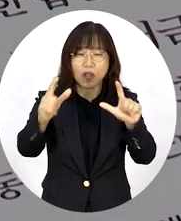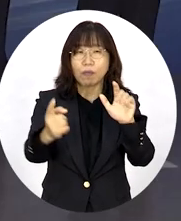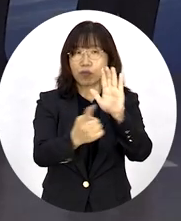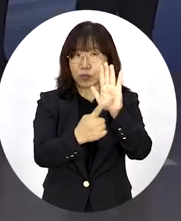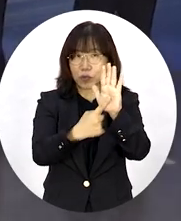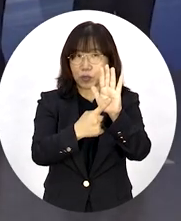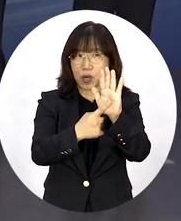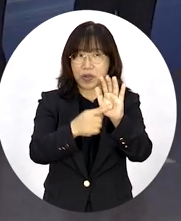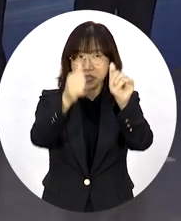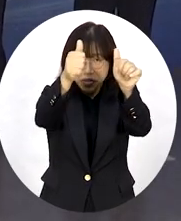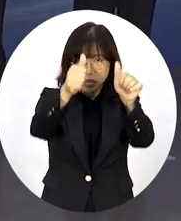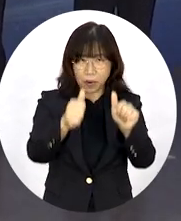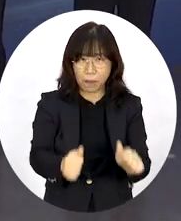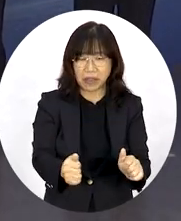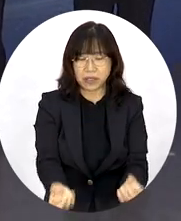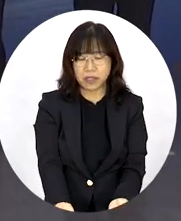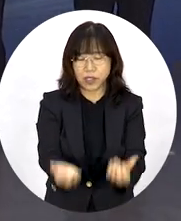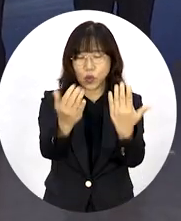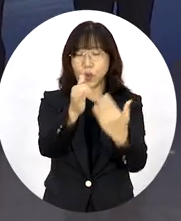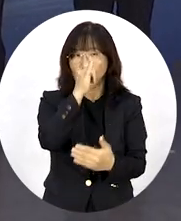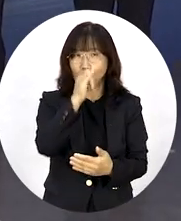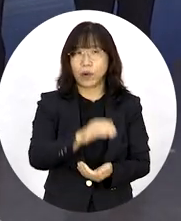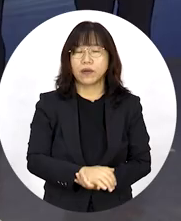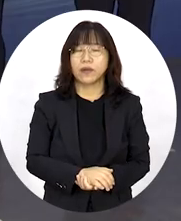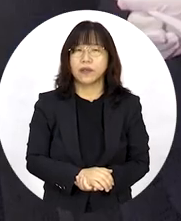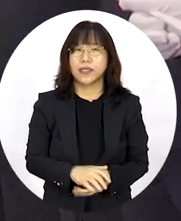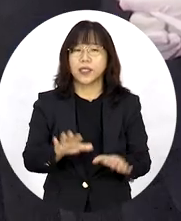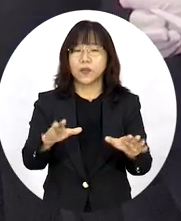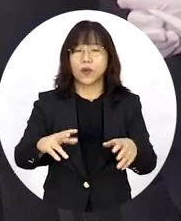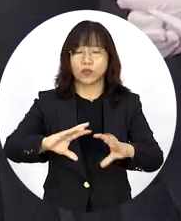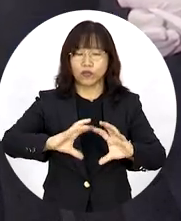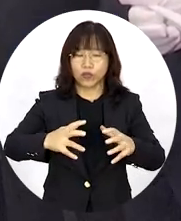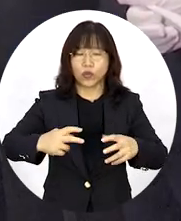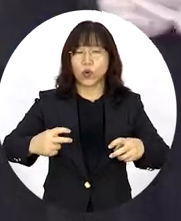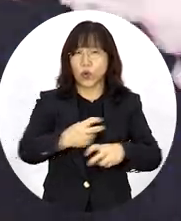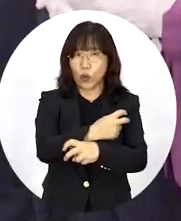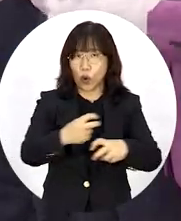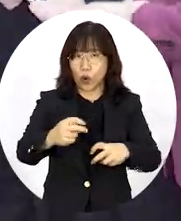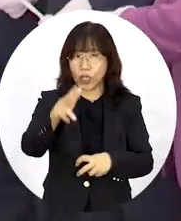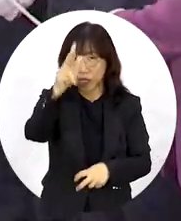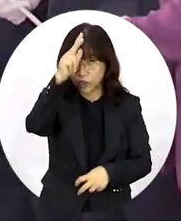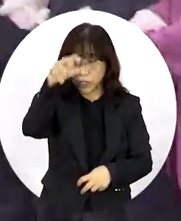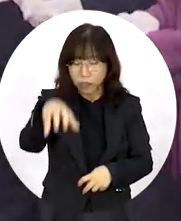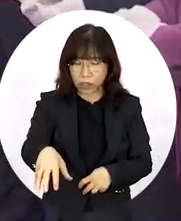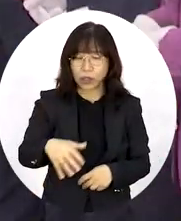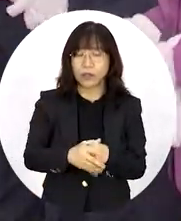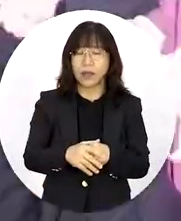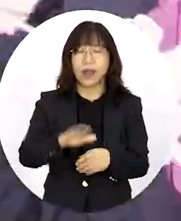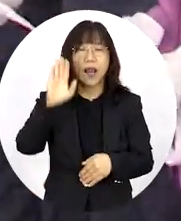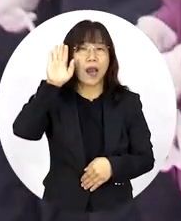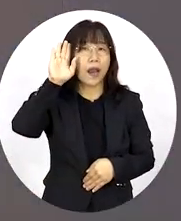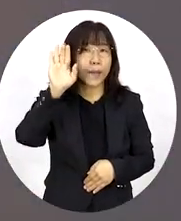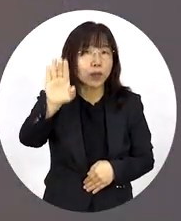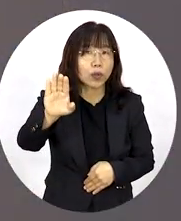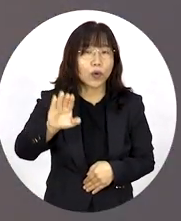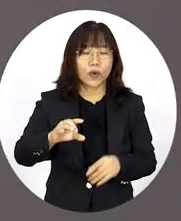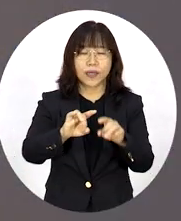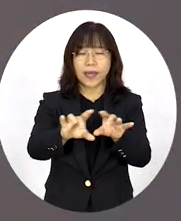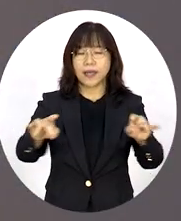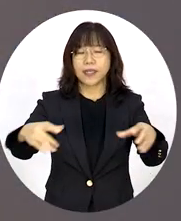발표하고 장소를 이동해 현판 제막식도 가졌습니다 한편 국토교통부와 경찰청을 비롯한